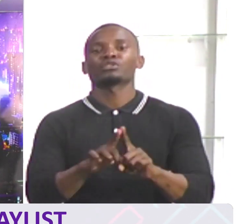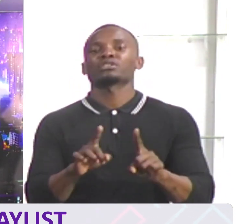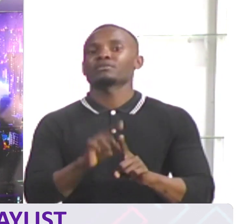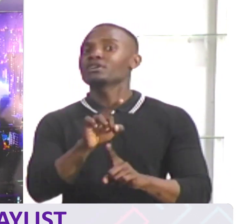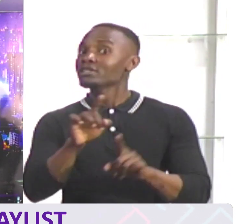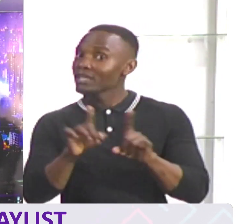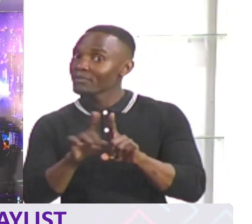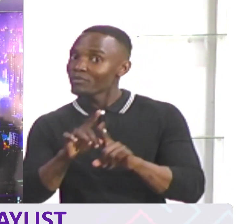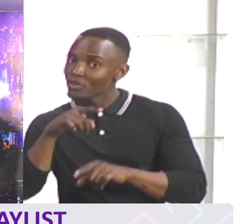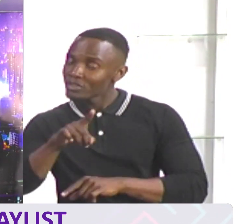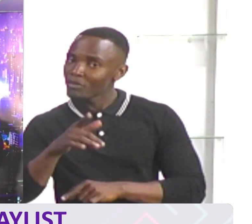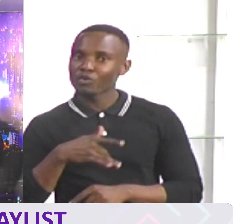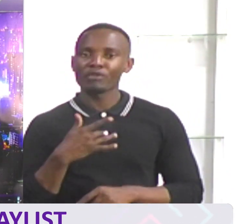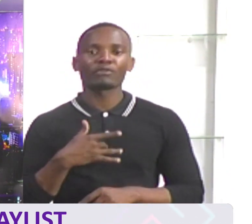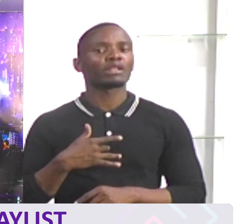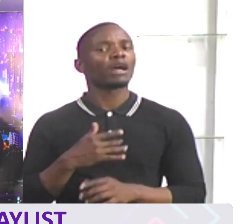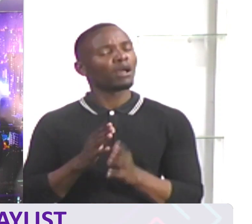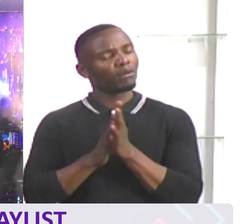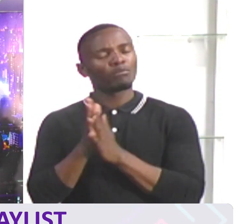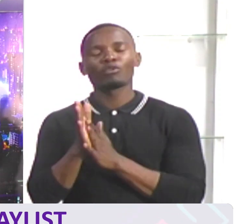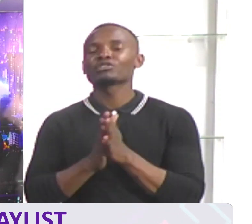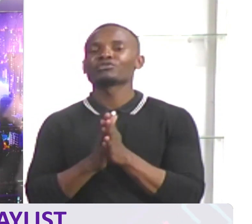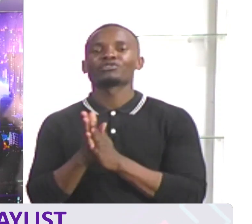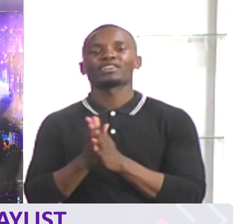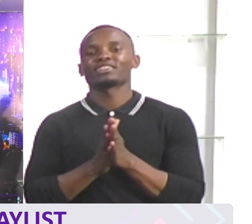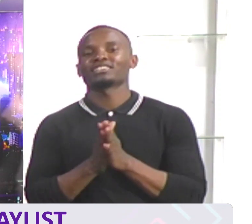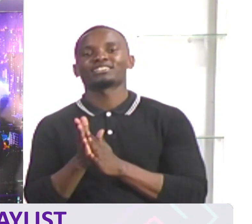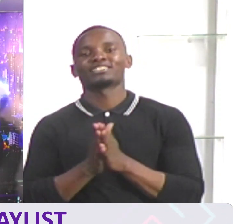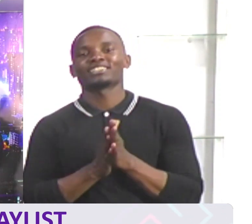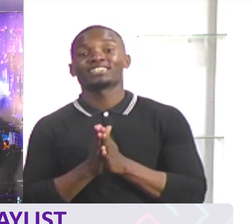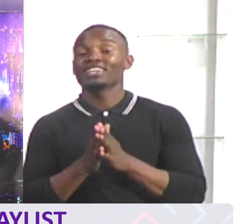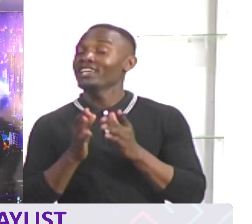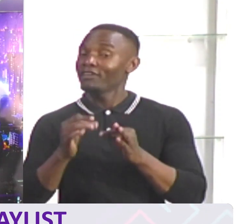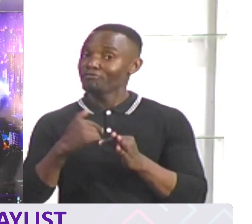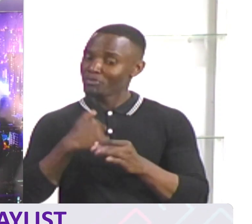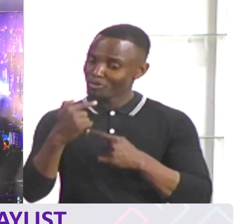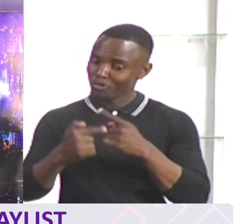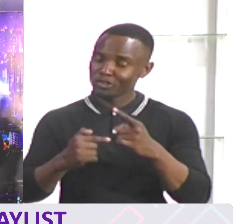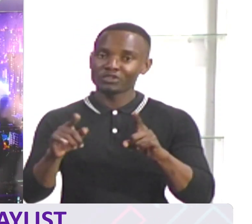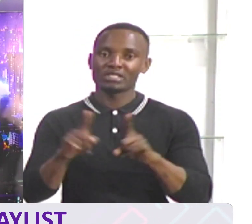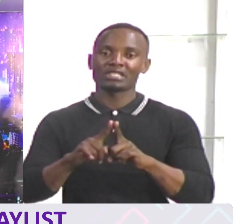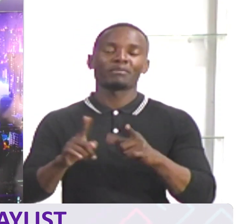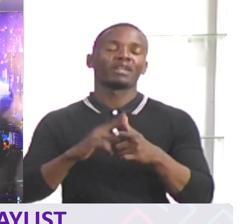ah. Yeah, naweza. Sina pressure. Lakini nikiendelea kufanya kile ninafanya,